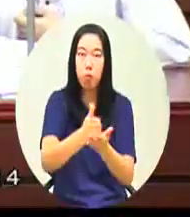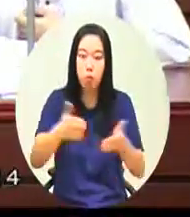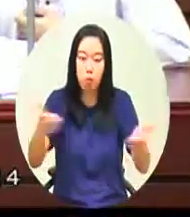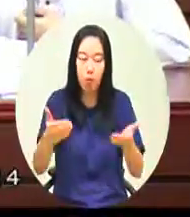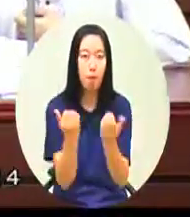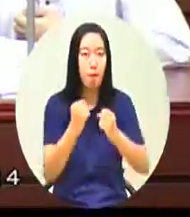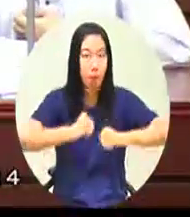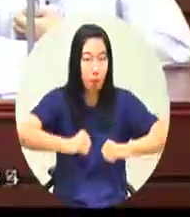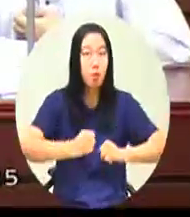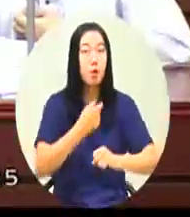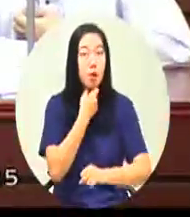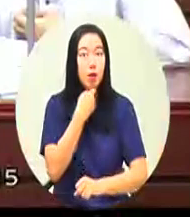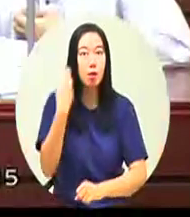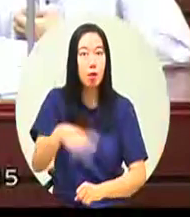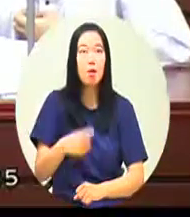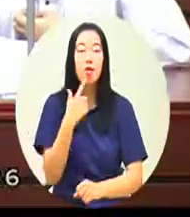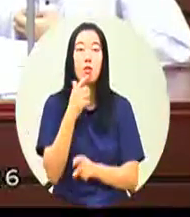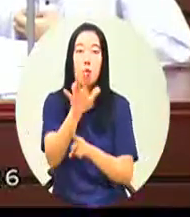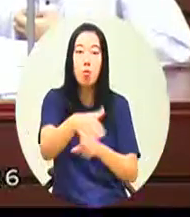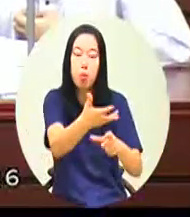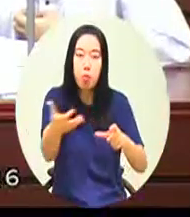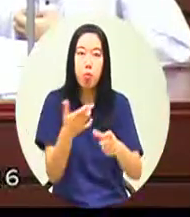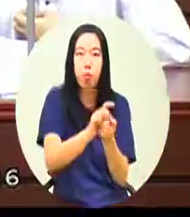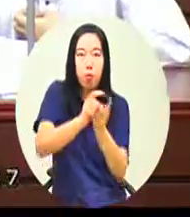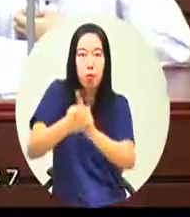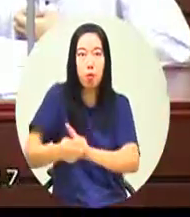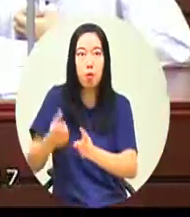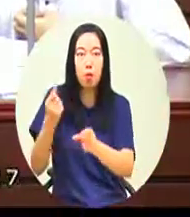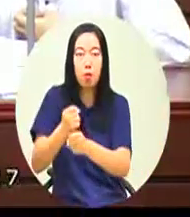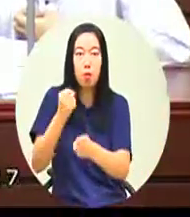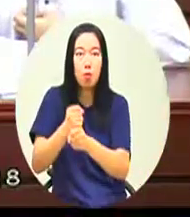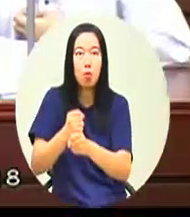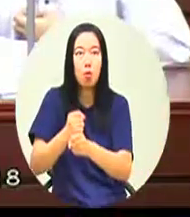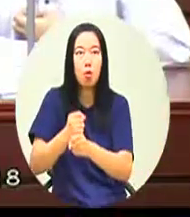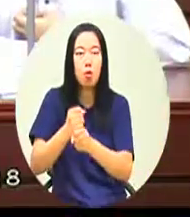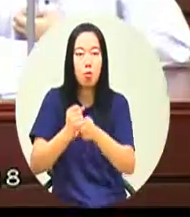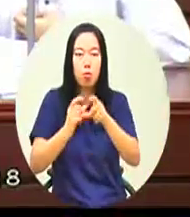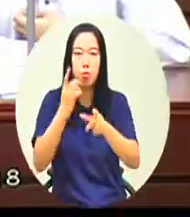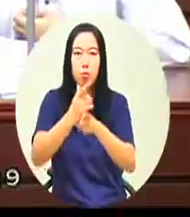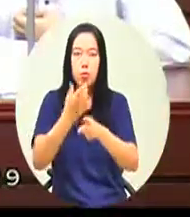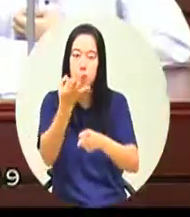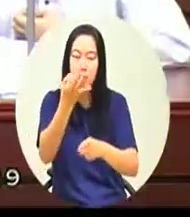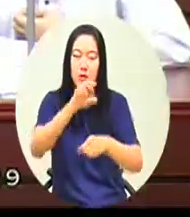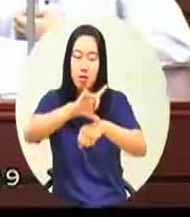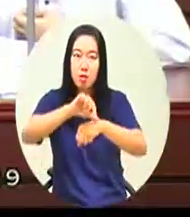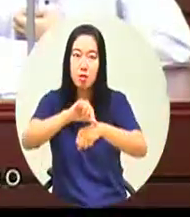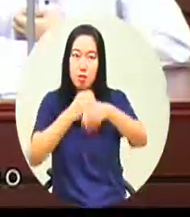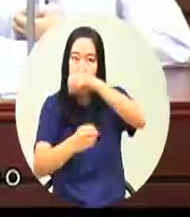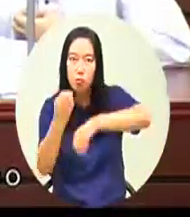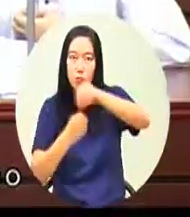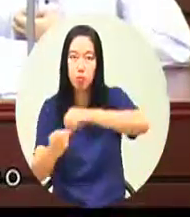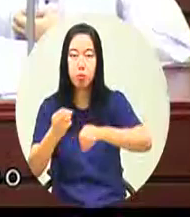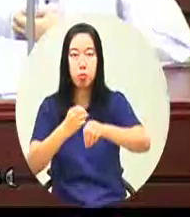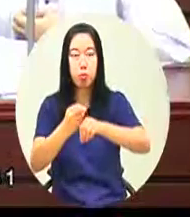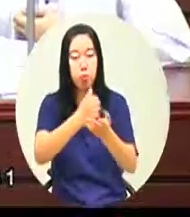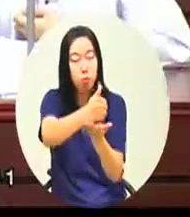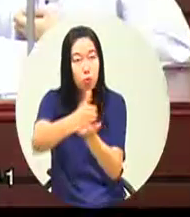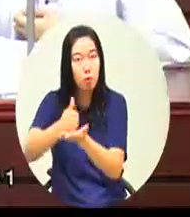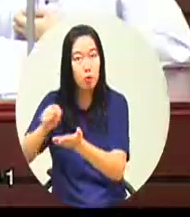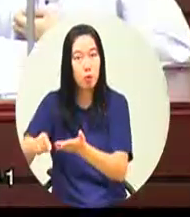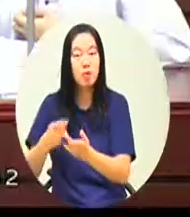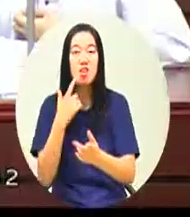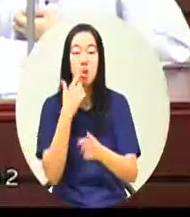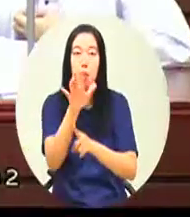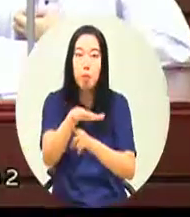美浓湖的一个调洪方式变成离潮式的调洪。那议员刚刚提到的这个美浓湖的疏浚，其实我们